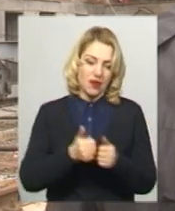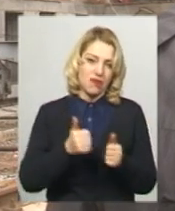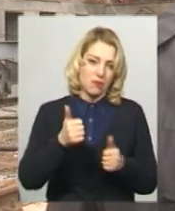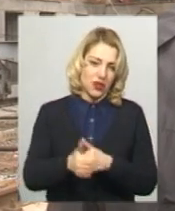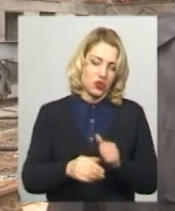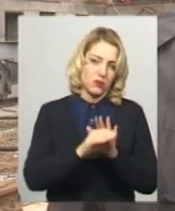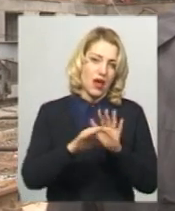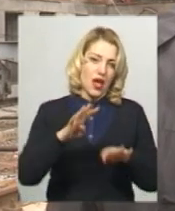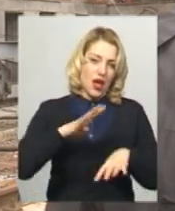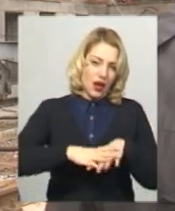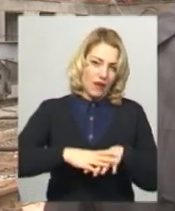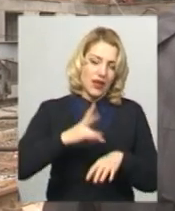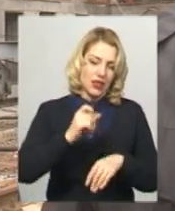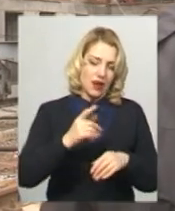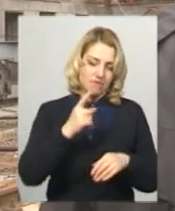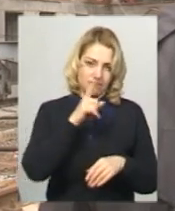ніж на місяць.